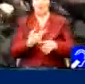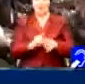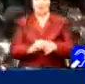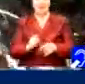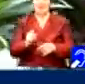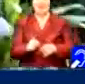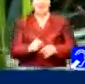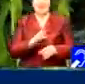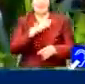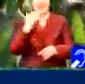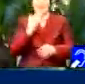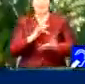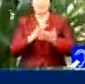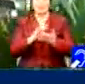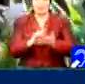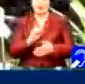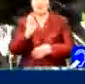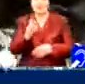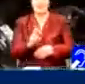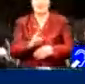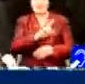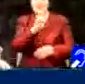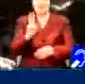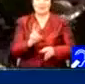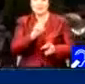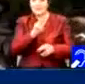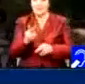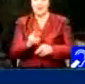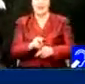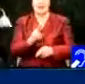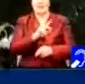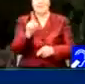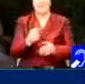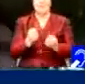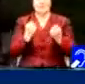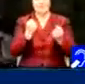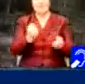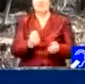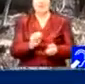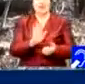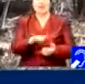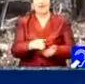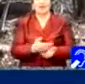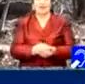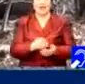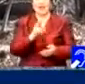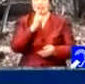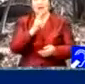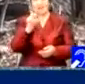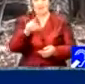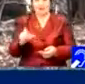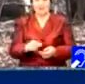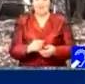cetăților dacice a atras tot mai mulți turiști. Nu toți au grijă de ghiocei, unii urcă chiar și cu mașina. Tot mai mulți vizitatori pleacă